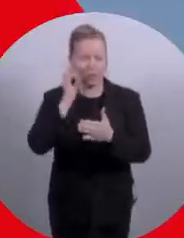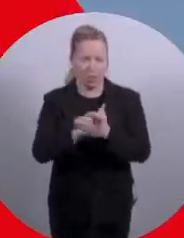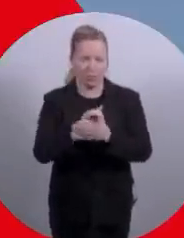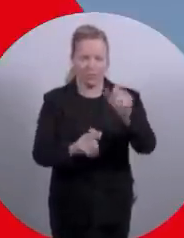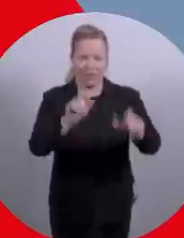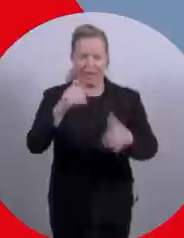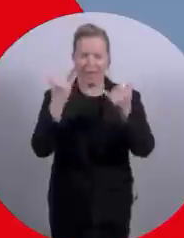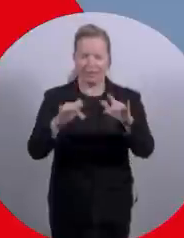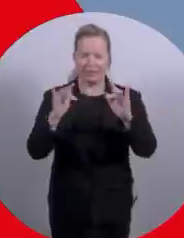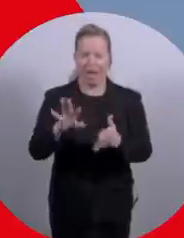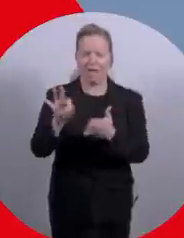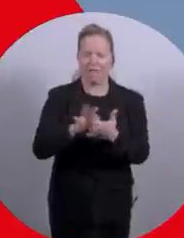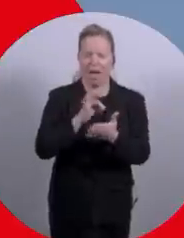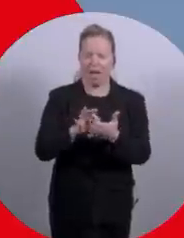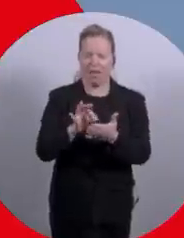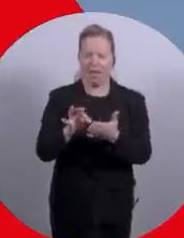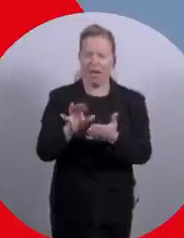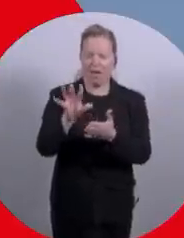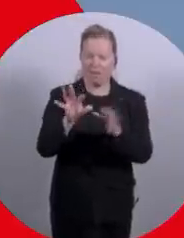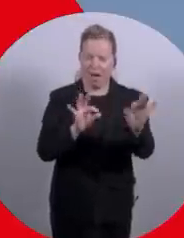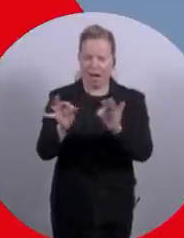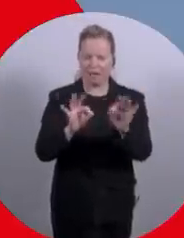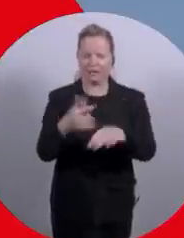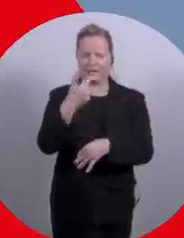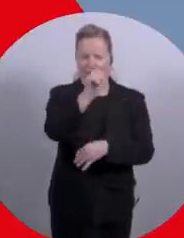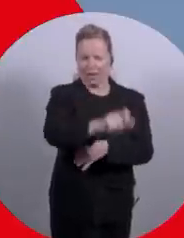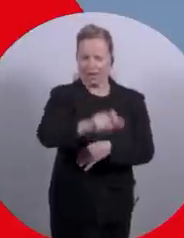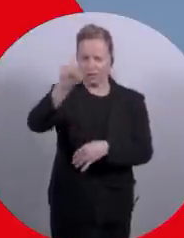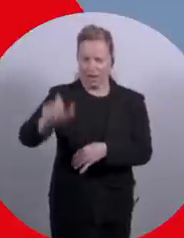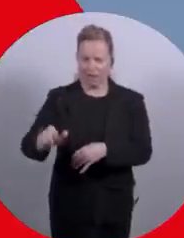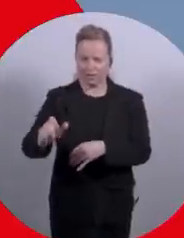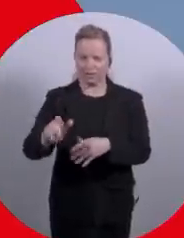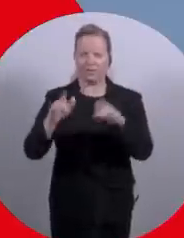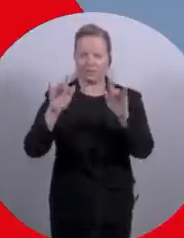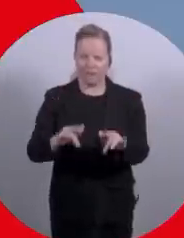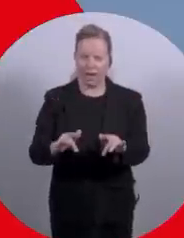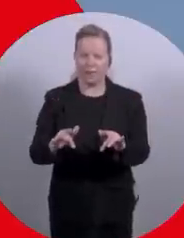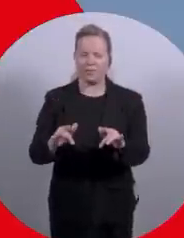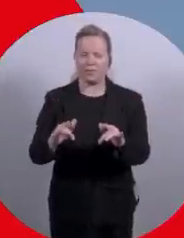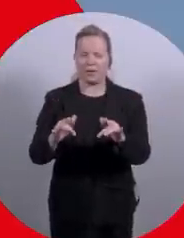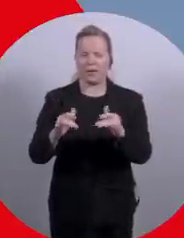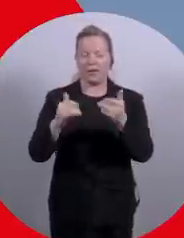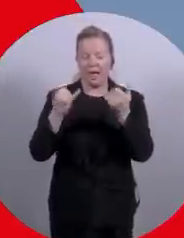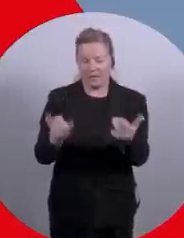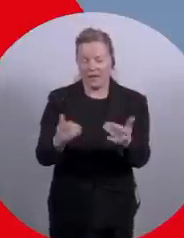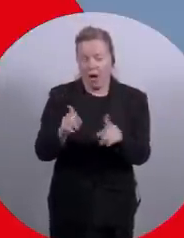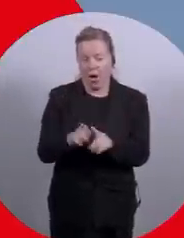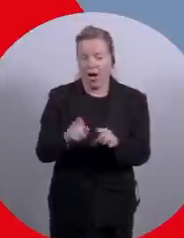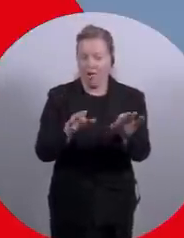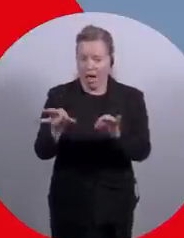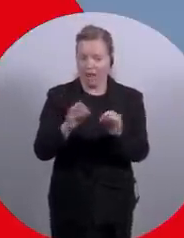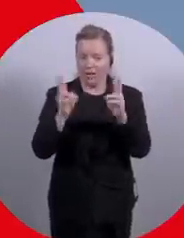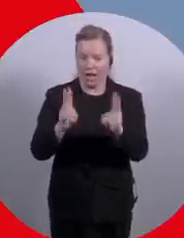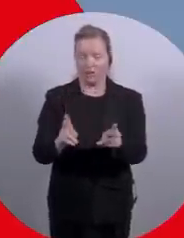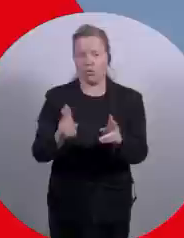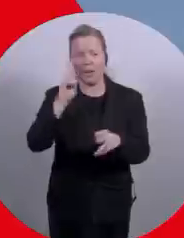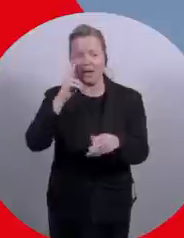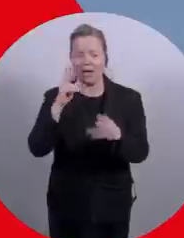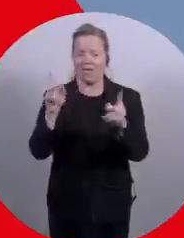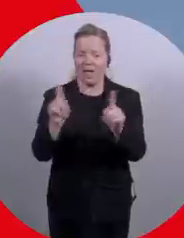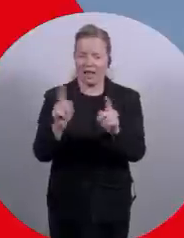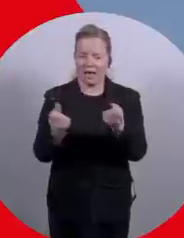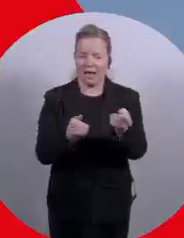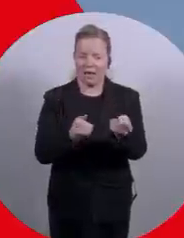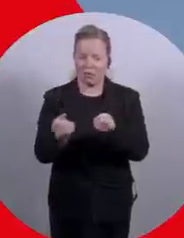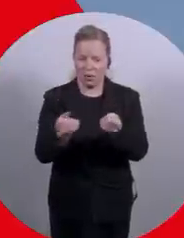Kandidaten und wir haben auch die Wahl welche Politik wir machen wollen und dazu möchte ich ein Beispiel bringen der Kybernetik